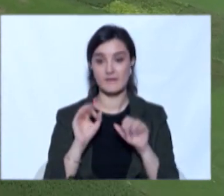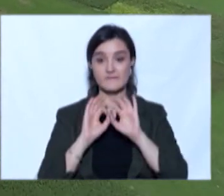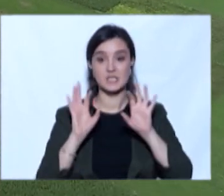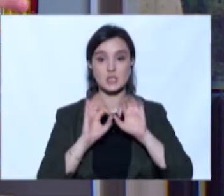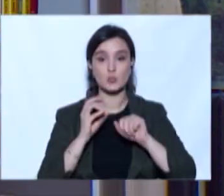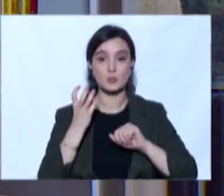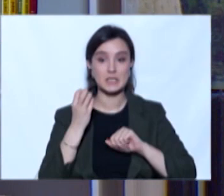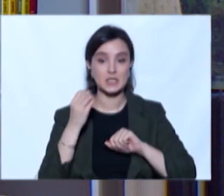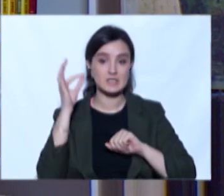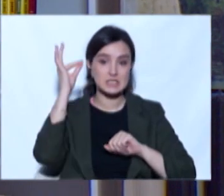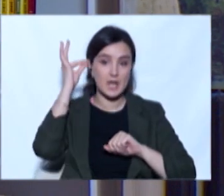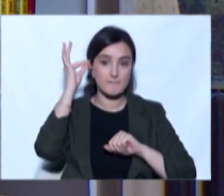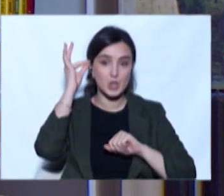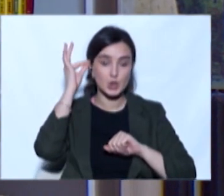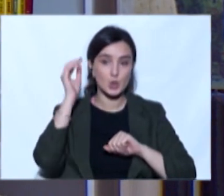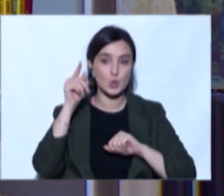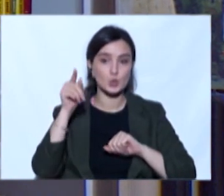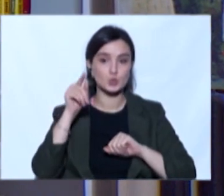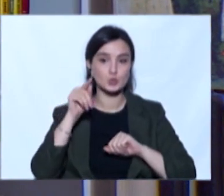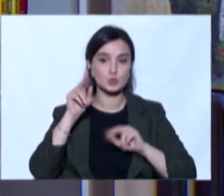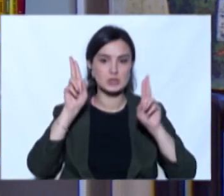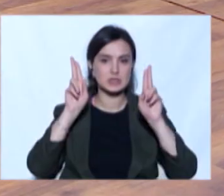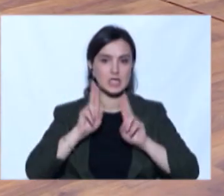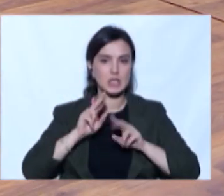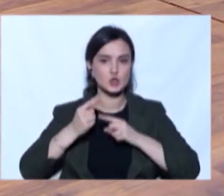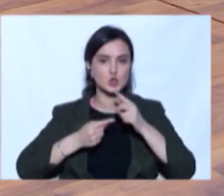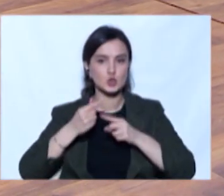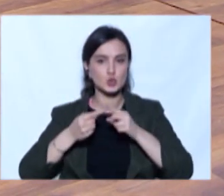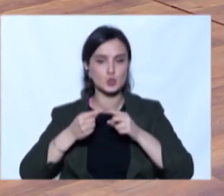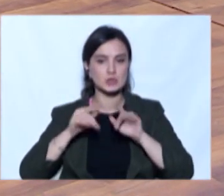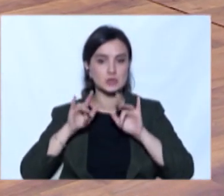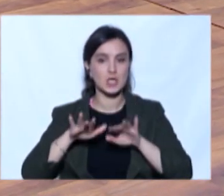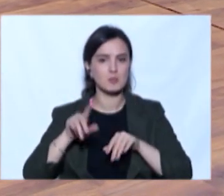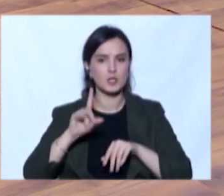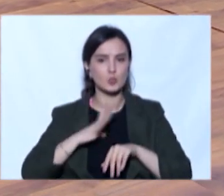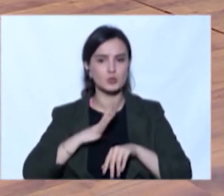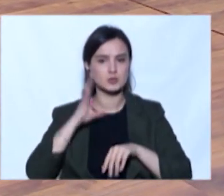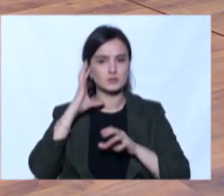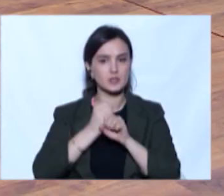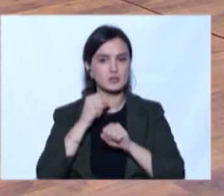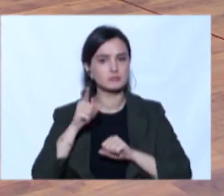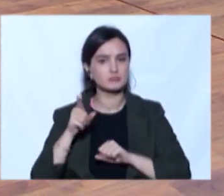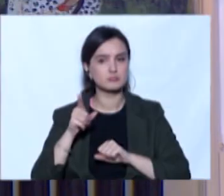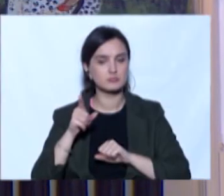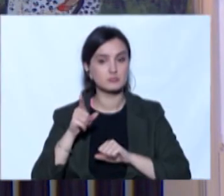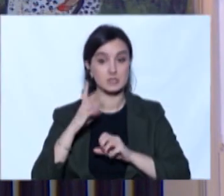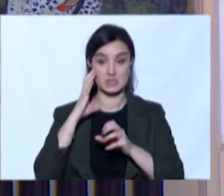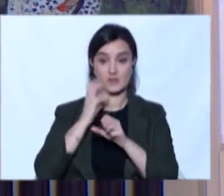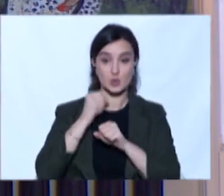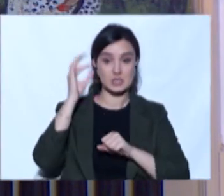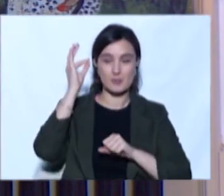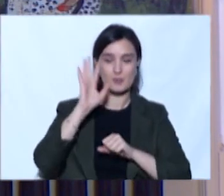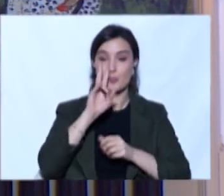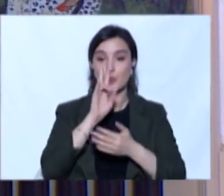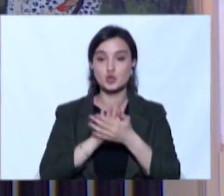კიდევ ჩვენ სამეგრელოზე, როცა ვიყავით ტრადიციულ საქმიანობას რო შევეხოთ სვანეთში, ჩვენ სვანეთში სამეგრელოში